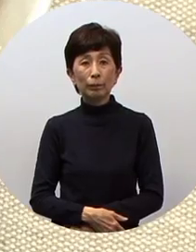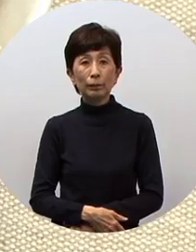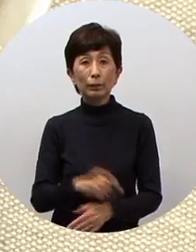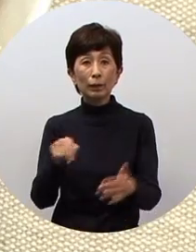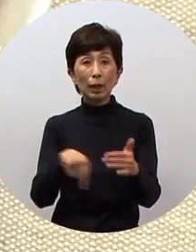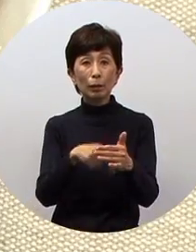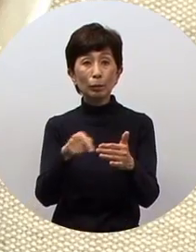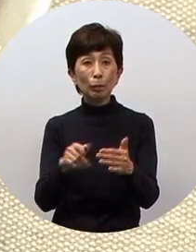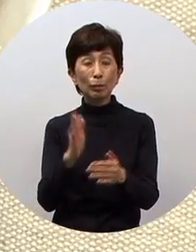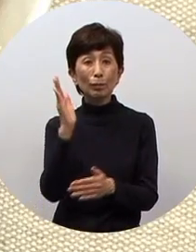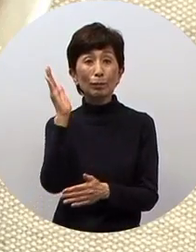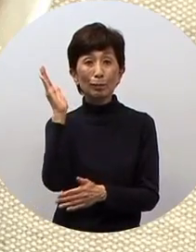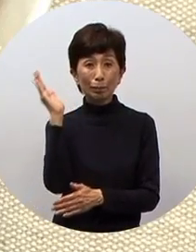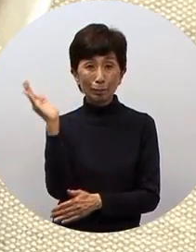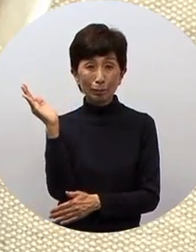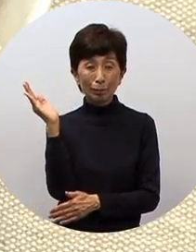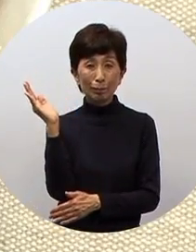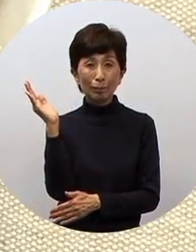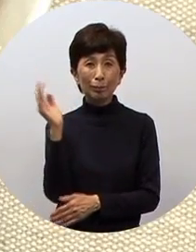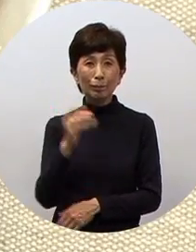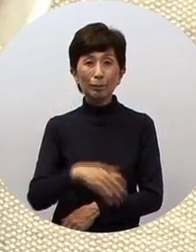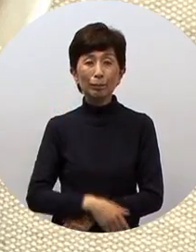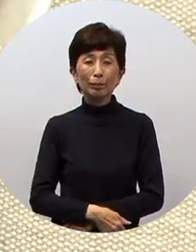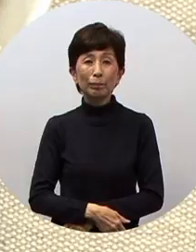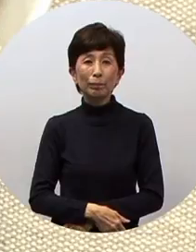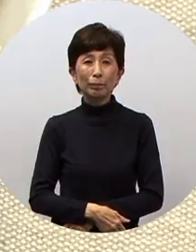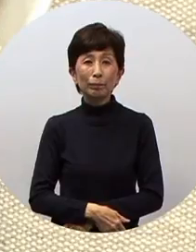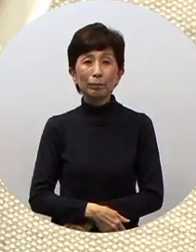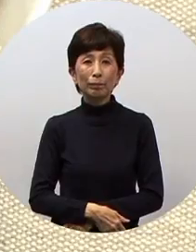今回は山寄りポークの炊き込みご飯です。